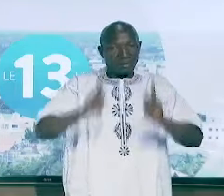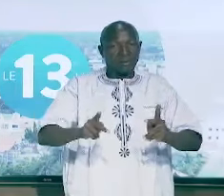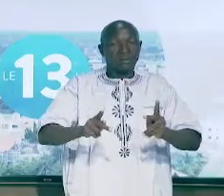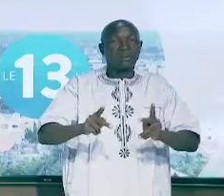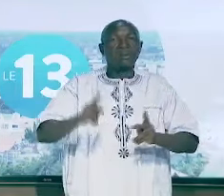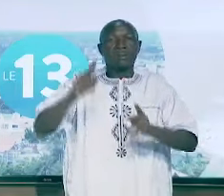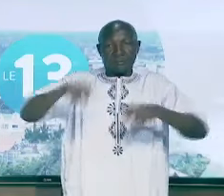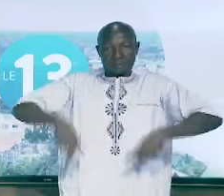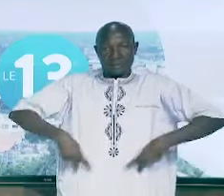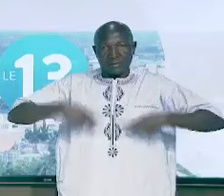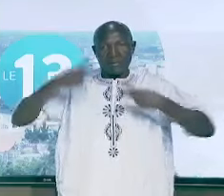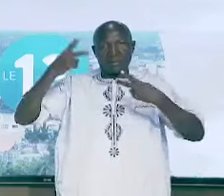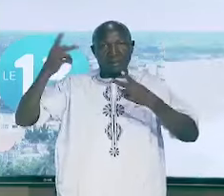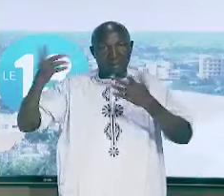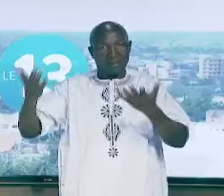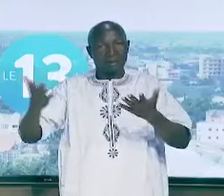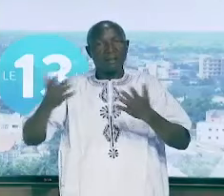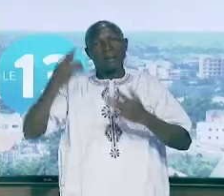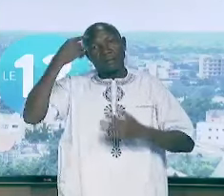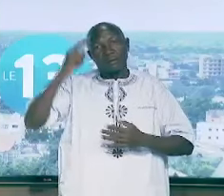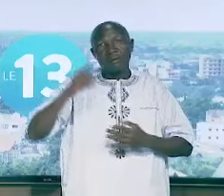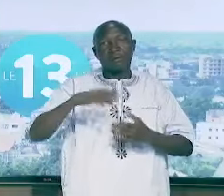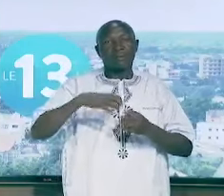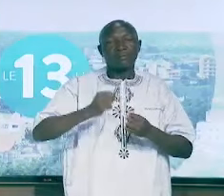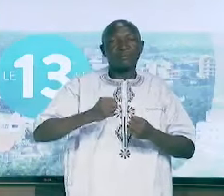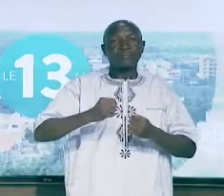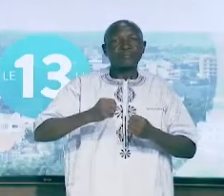Le point des échanges avec notre envoyé spécial,